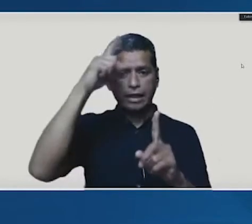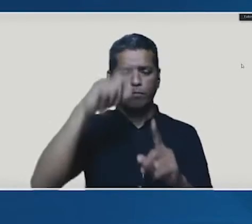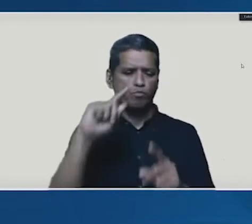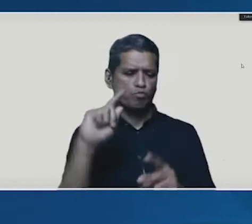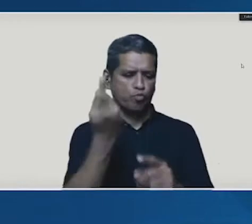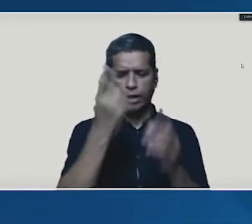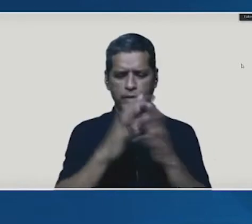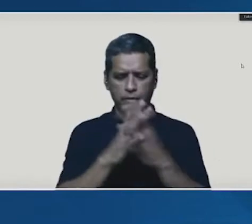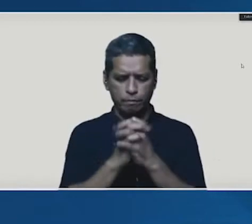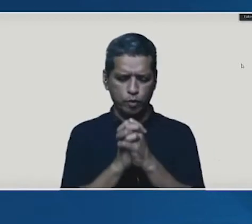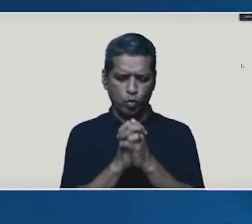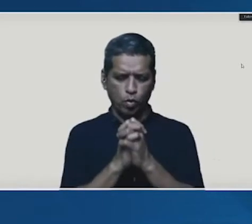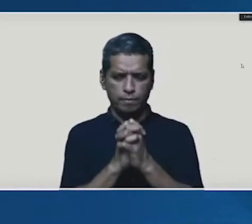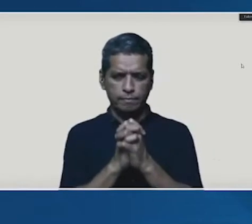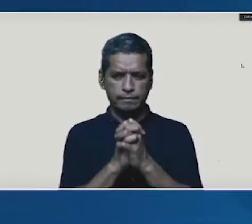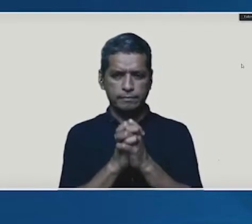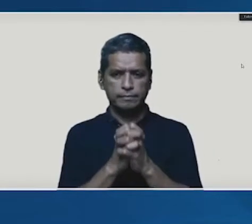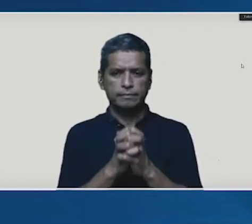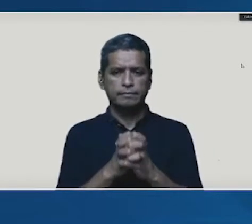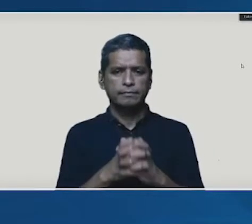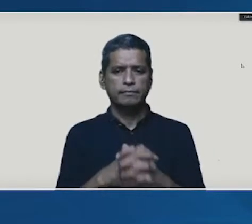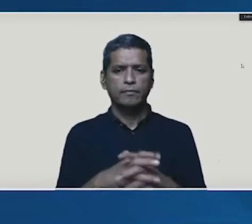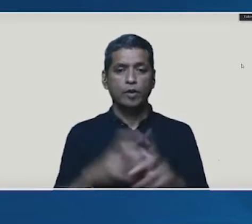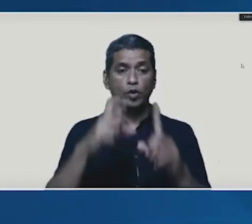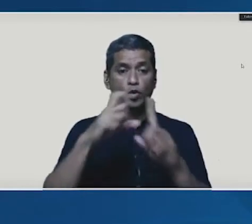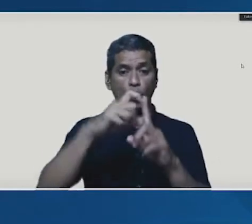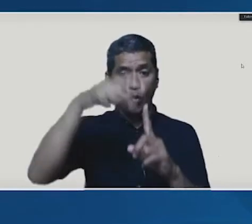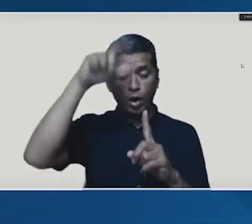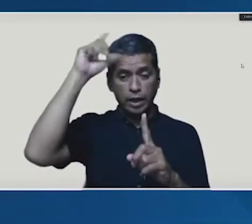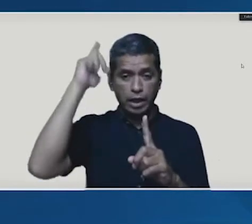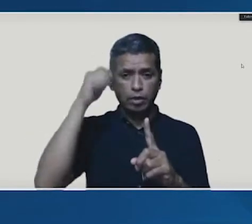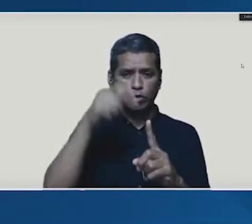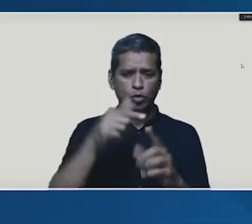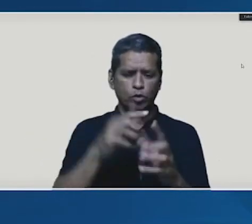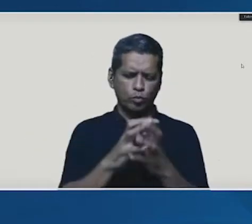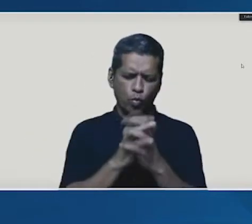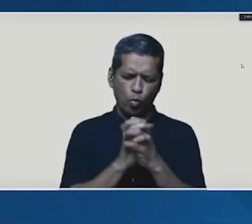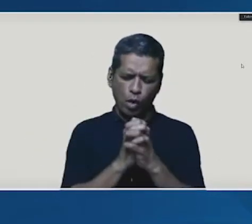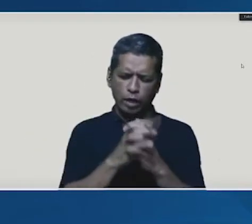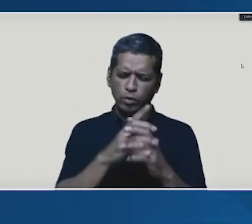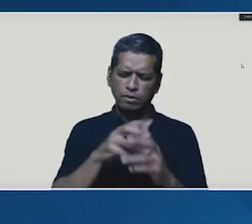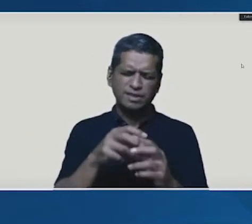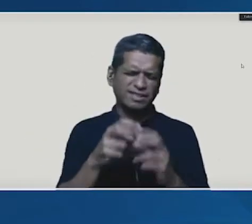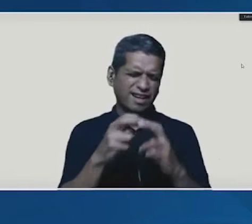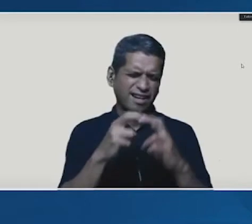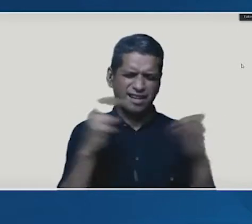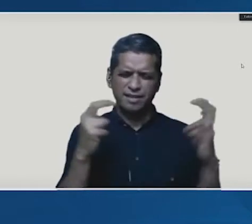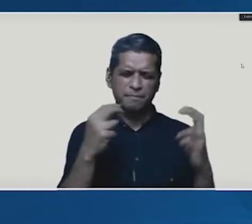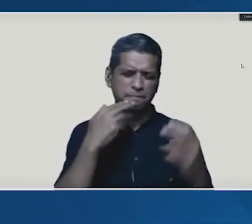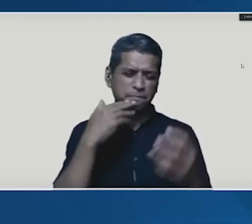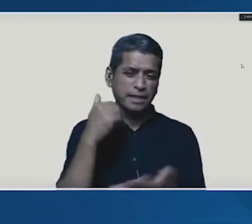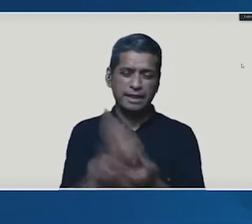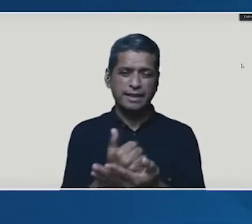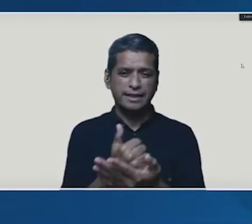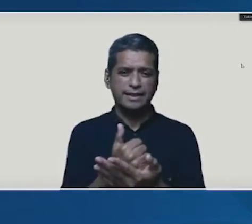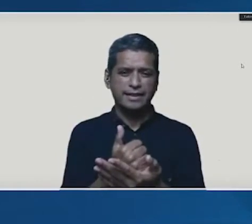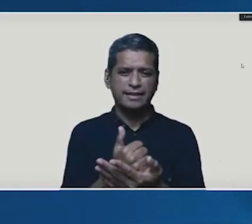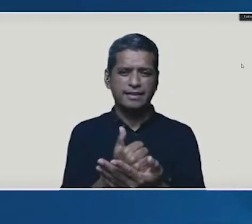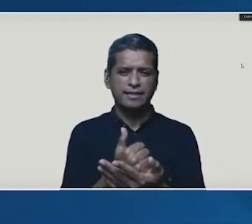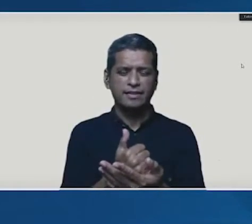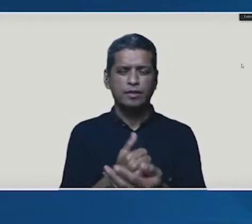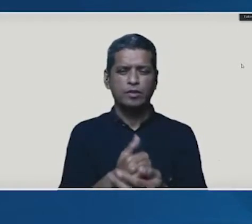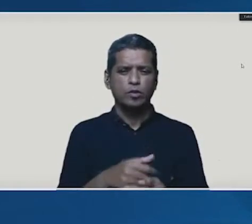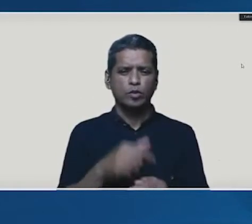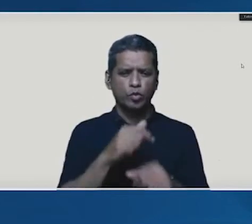doa adalah hal yang sangat penting orang mengatakan if you don't know what to do